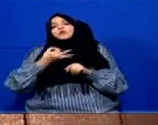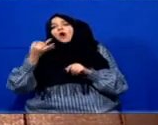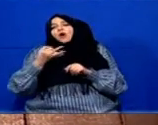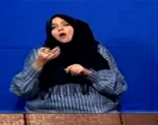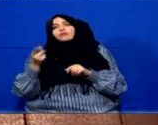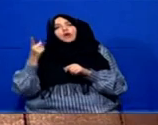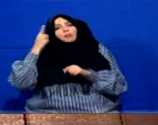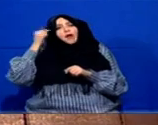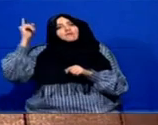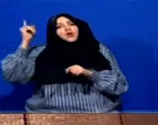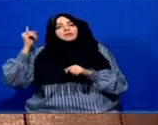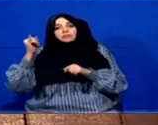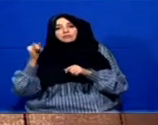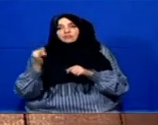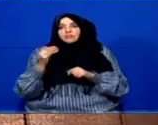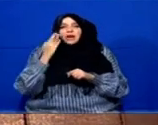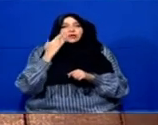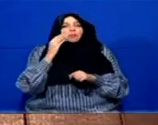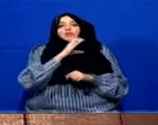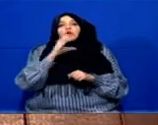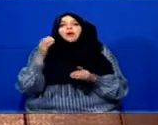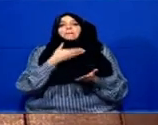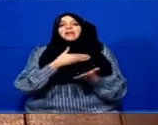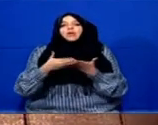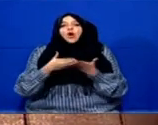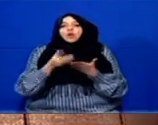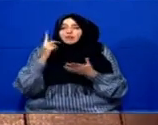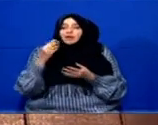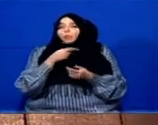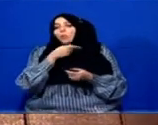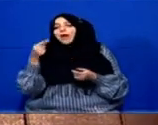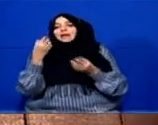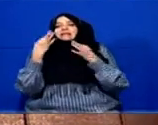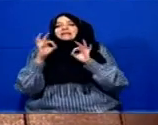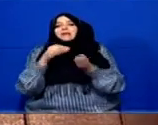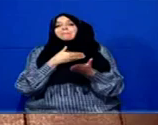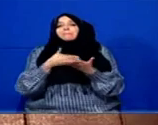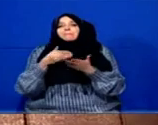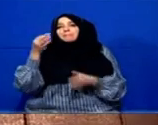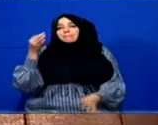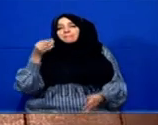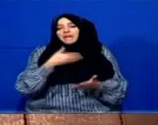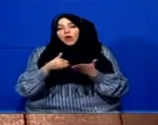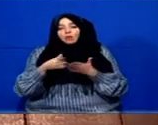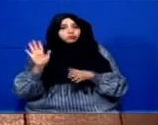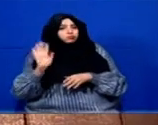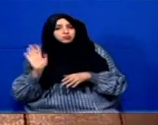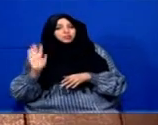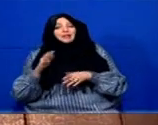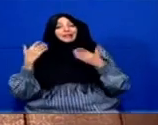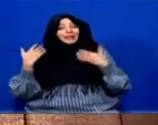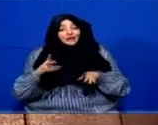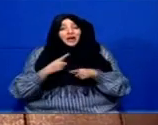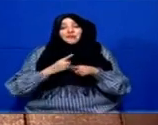معناها اللي عنده 100 مليون سم بنسبه الجزائر وحاله عليها الحول لازم يدفع 10 ملايين الجواب